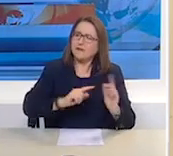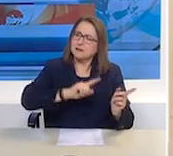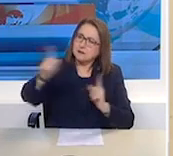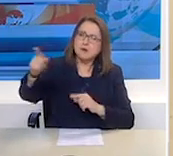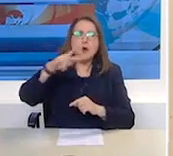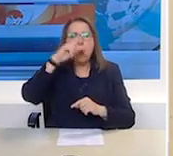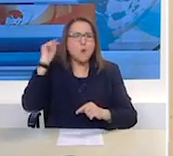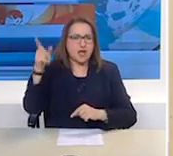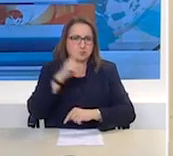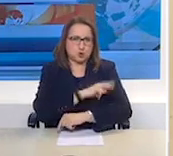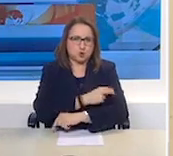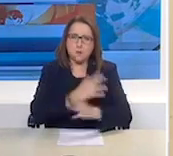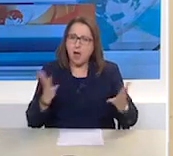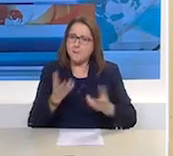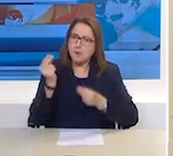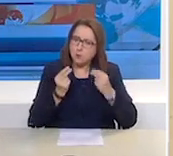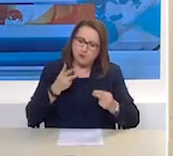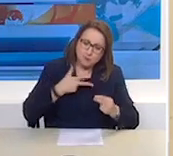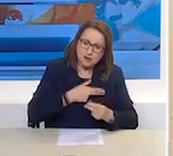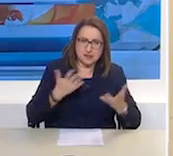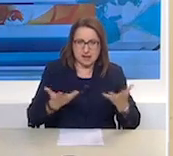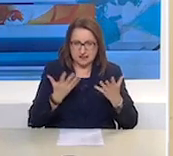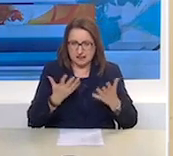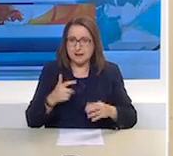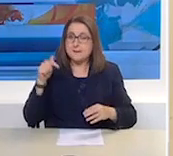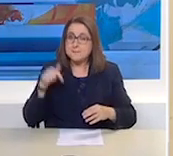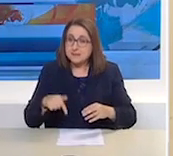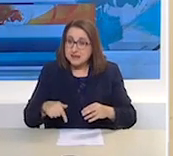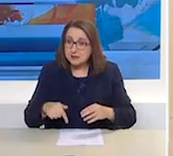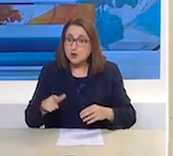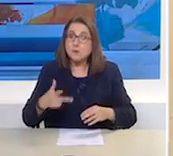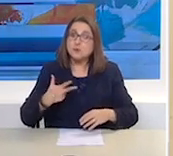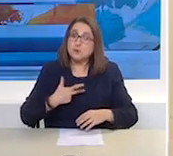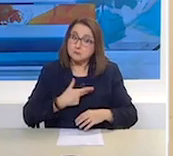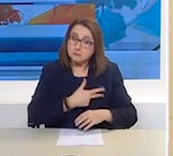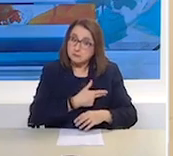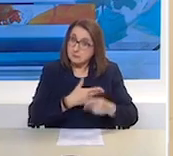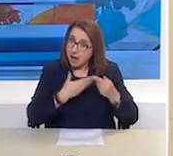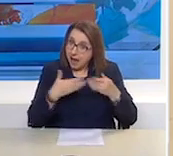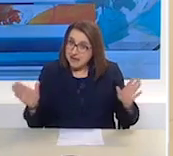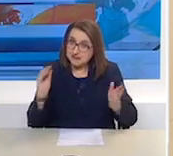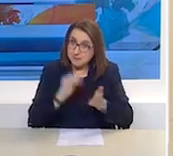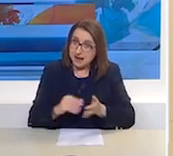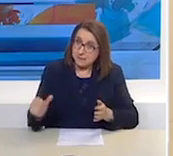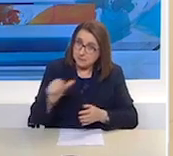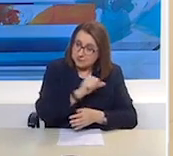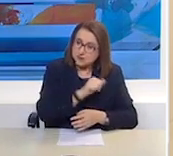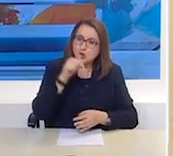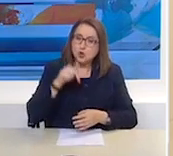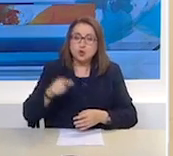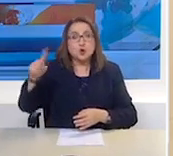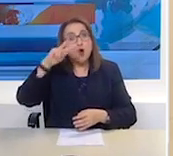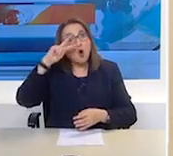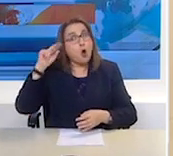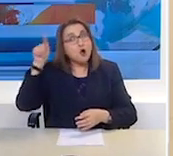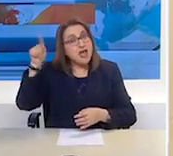εξετάζονται και τώρα που έχει αρθεί η αναστολή των τακτικών χειρουργείων, εξετάζεται από ομάδα γιατρών από το ΟΝΑΣΙΟ και